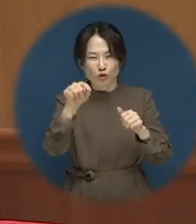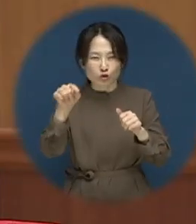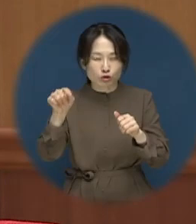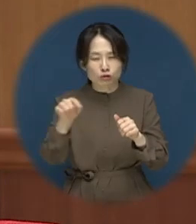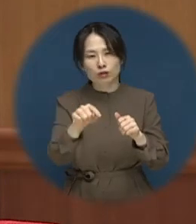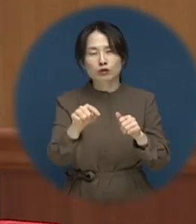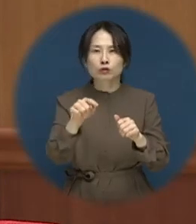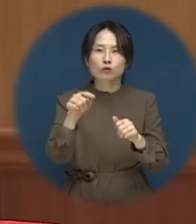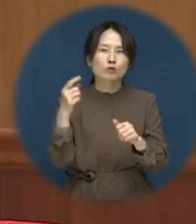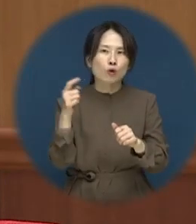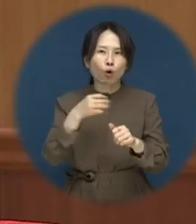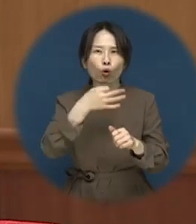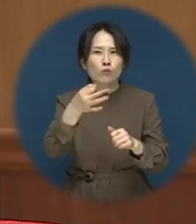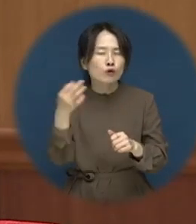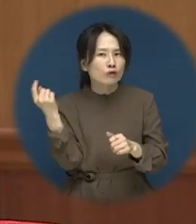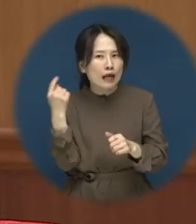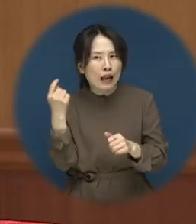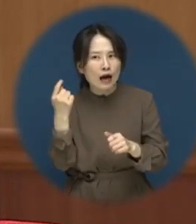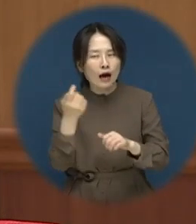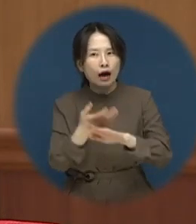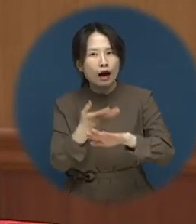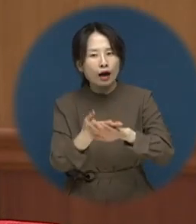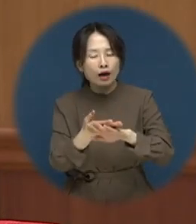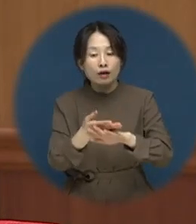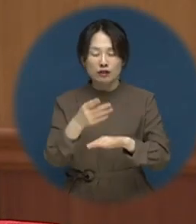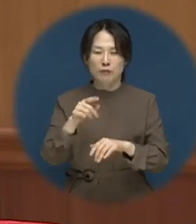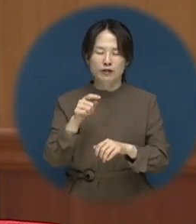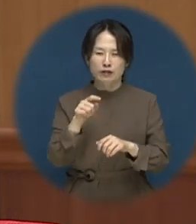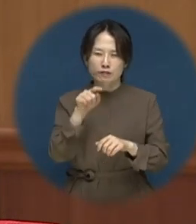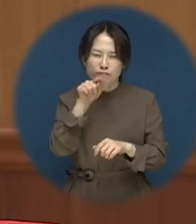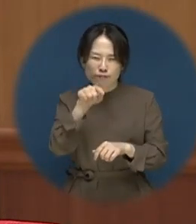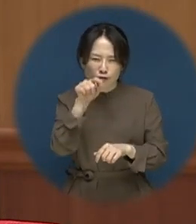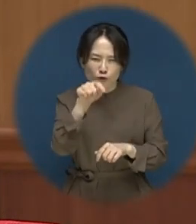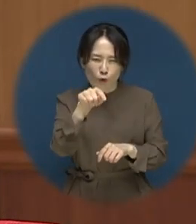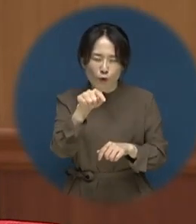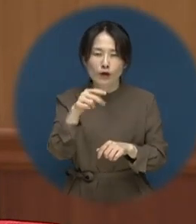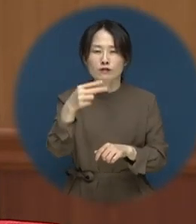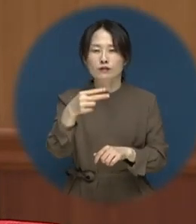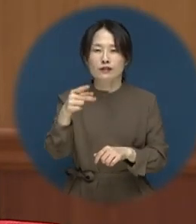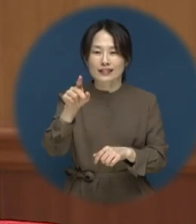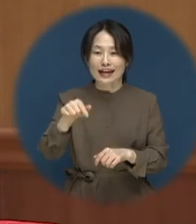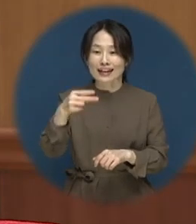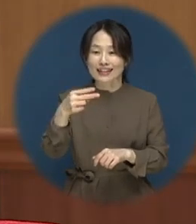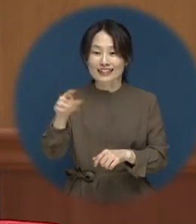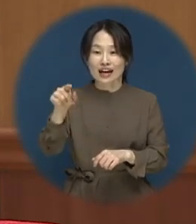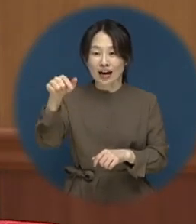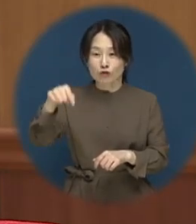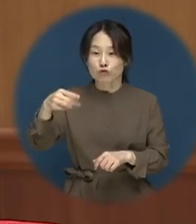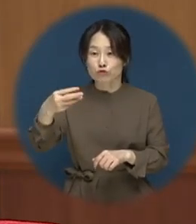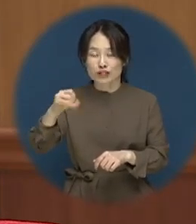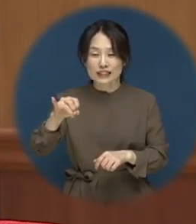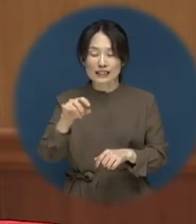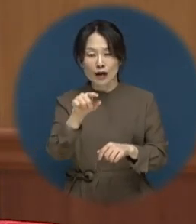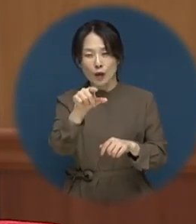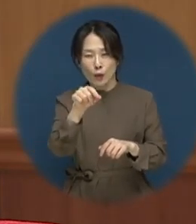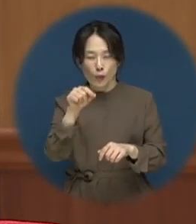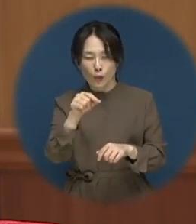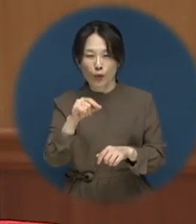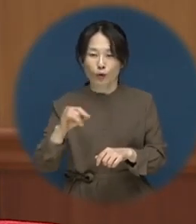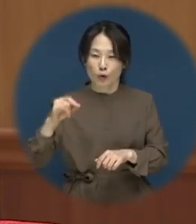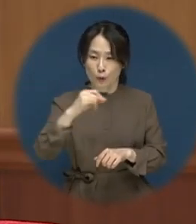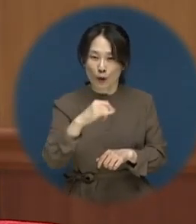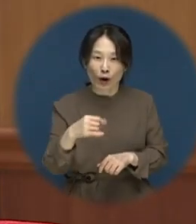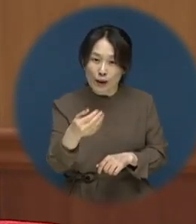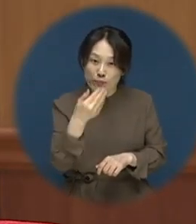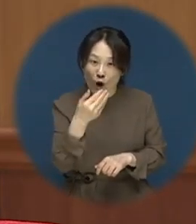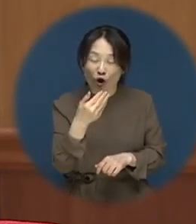속이 빈 소리가 나면 그 부분을 집중적으로 파서 애벌레를 이게 꺼내 먹거든요. 아. 그런 것처럼 나무 이사들은